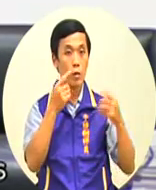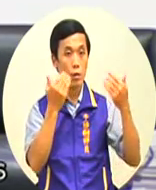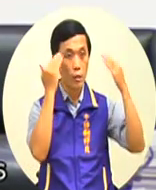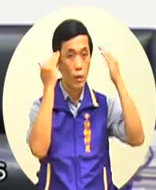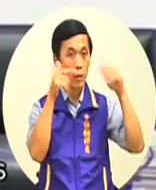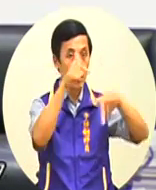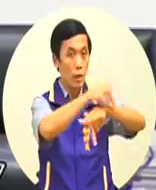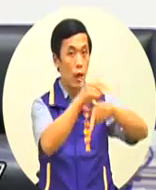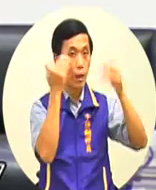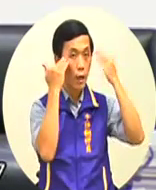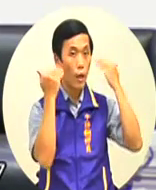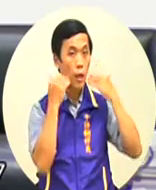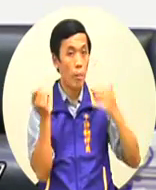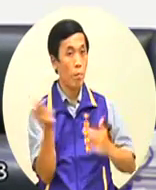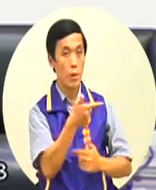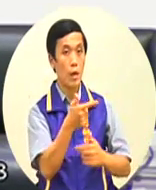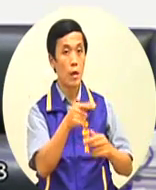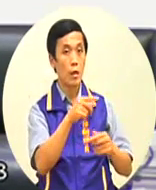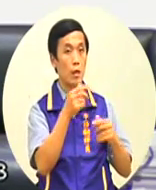是